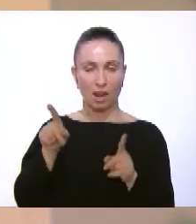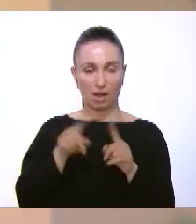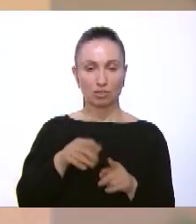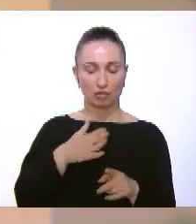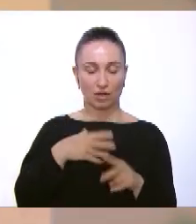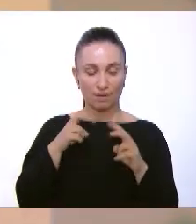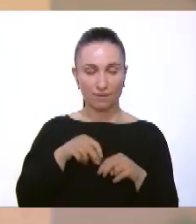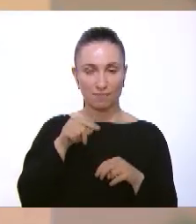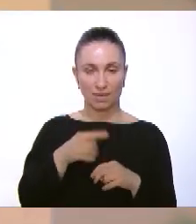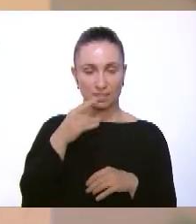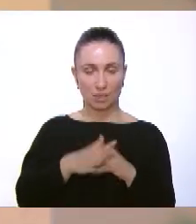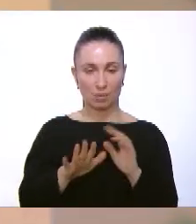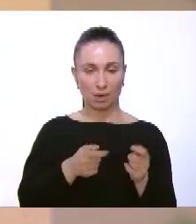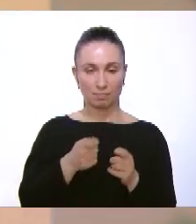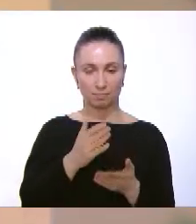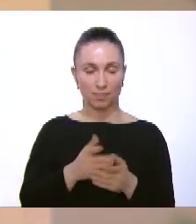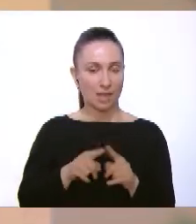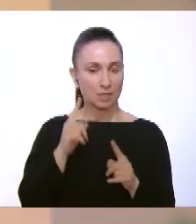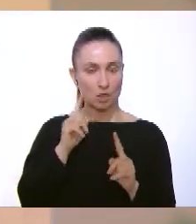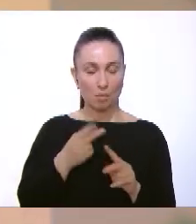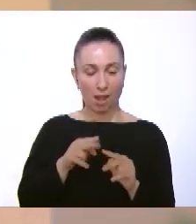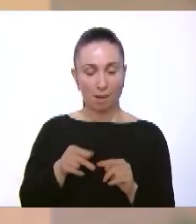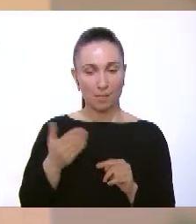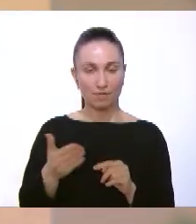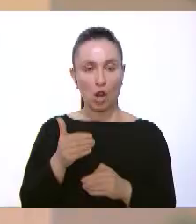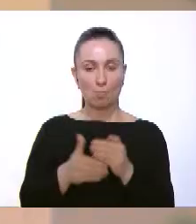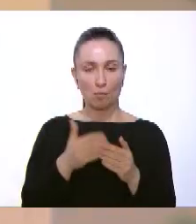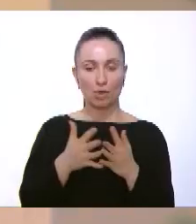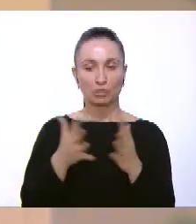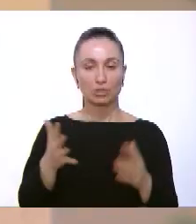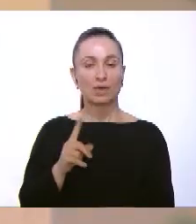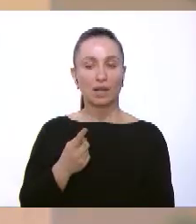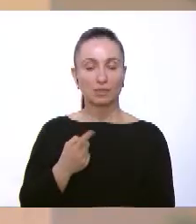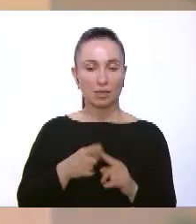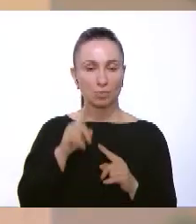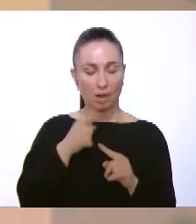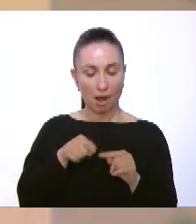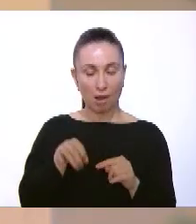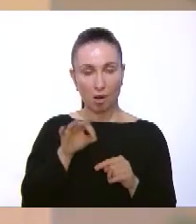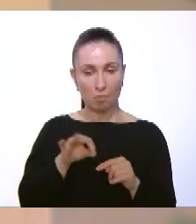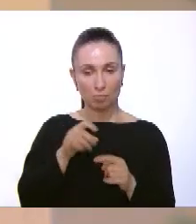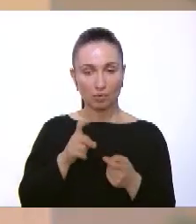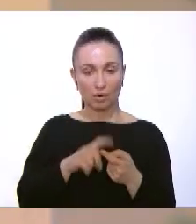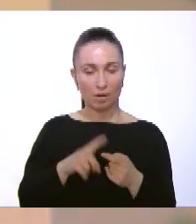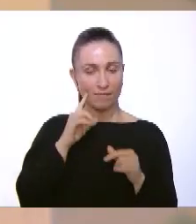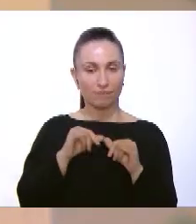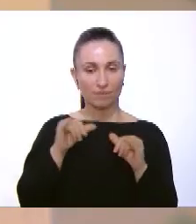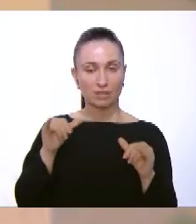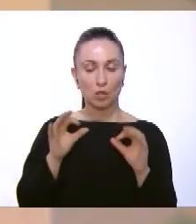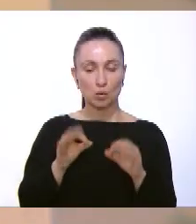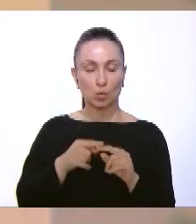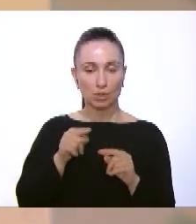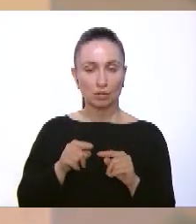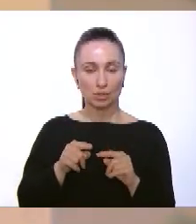ჩვენი კვლევების ცენტრს ხელმძღვანელობს. ასე რომ ამ ხრივ პროგრესი დიდია, რატომ? რომ ამაზე დაფუძნებით ვითარდება სწორედ